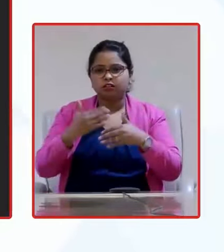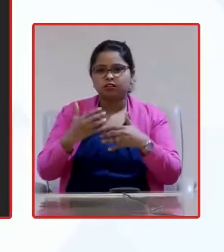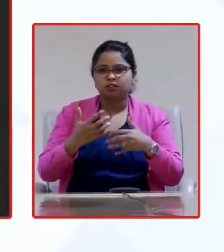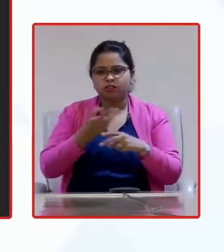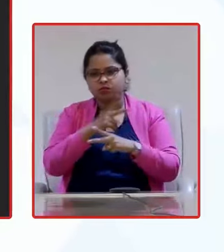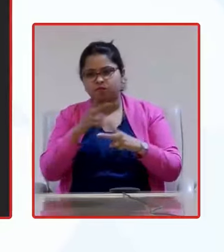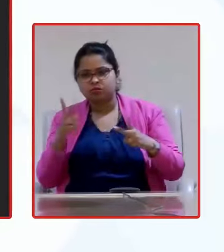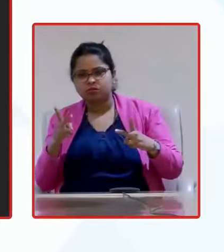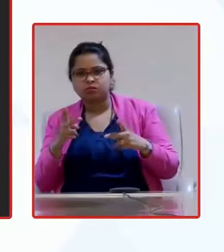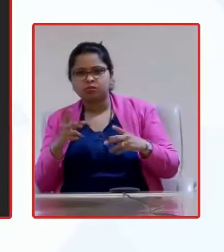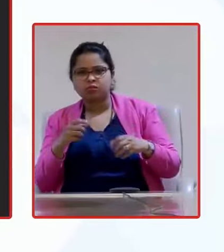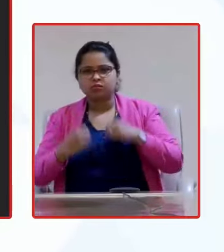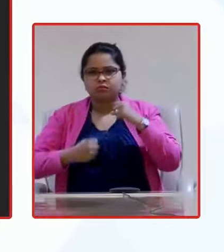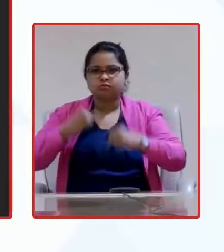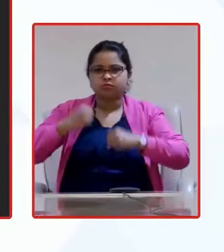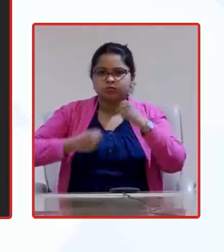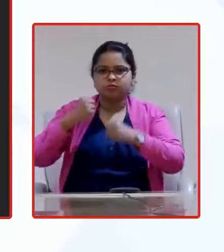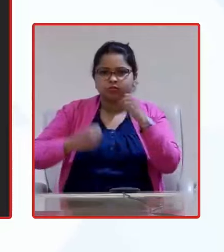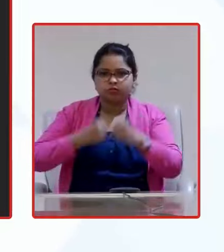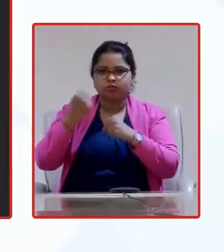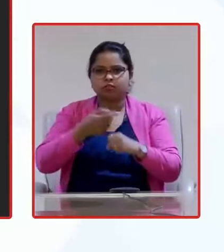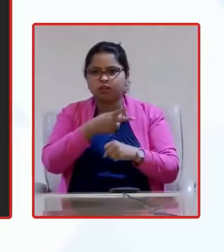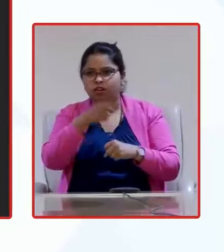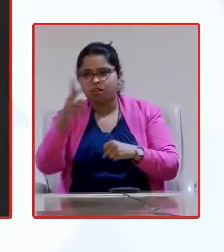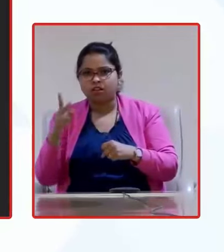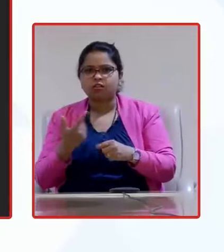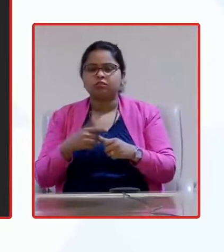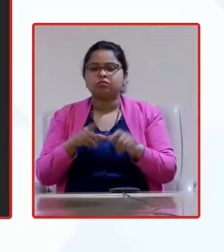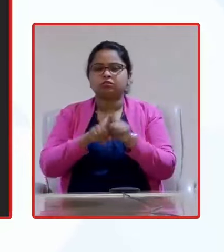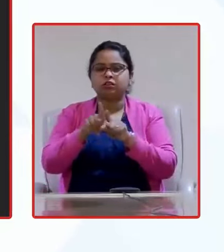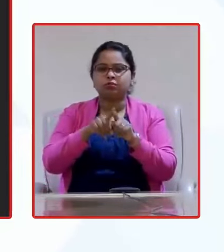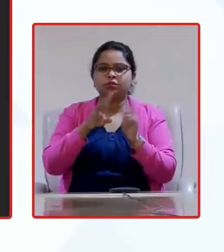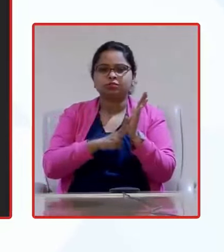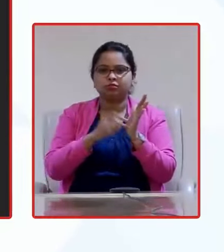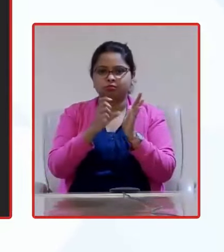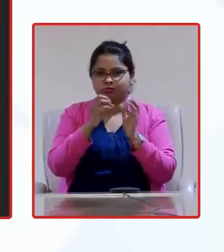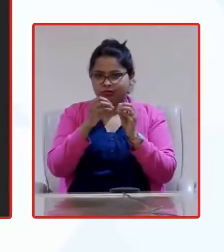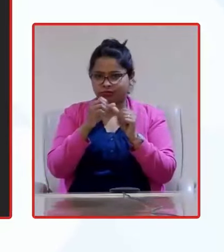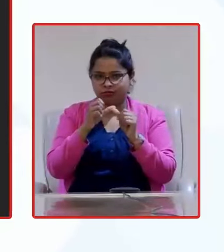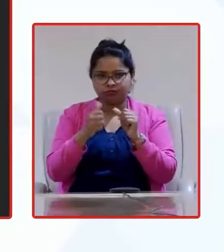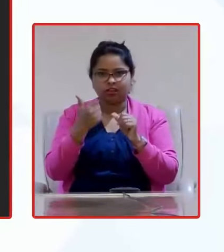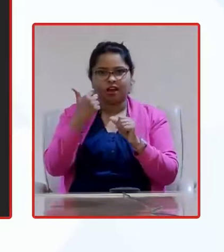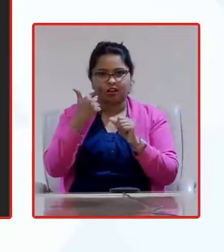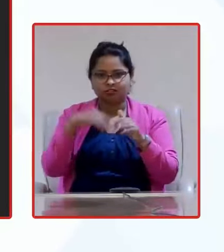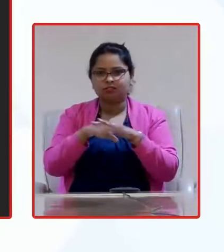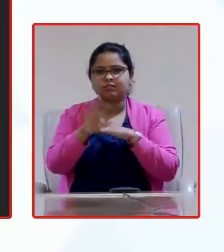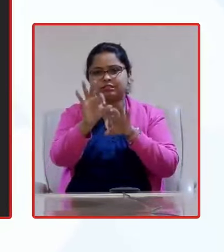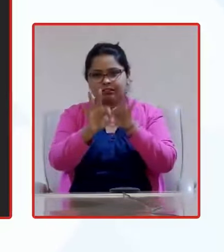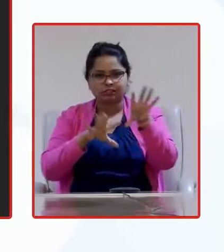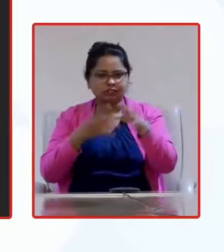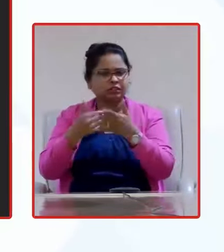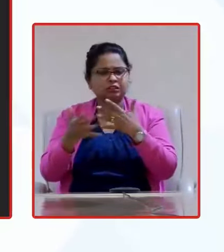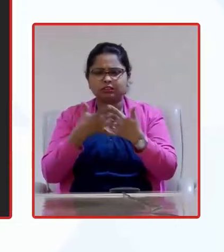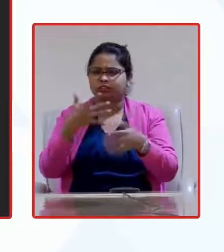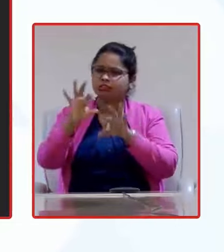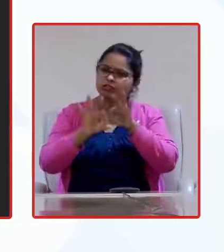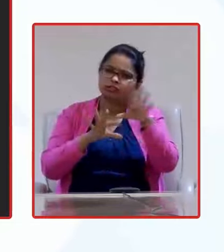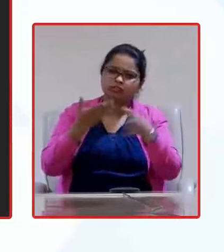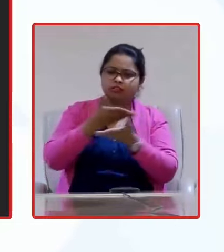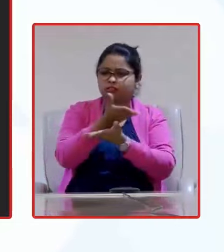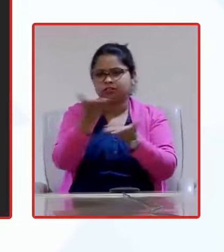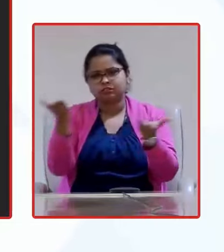हम हर कोई भाग रहा है आजकल, और बॉम्बे जैसी सिटी में तो हम भागते ही रहते हैं, और कोई भी सिटी में आपको हर कोई भागता